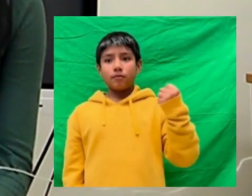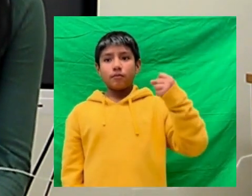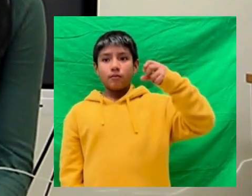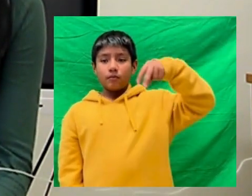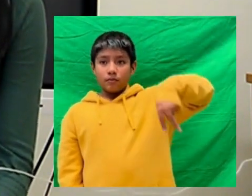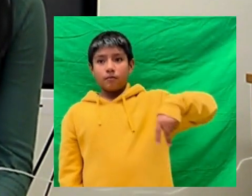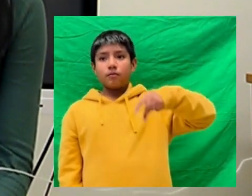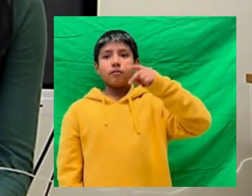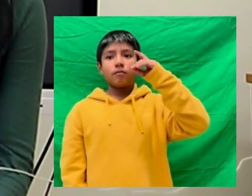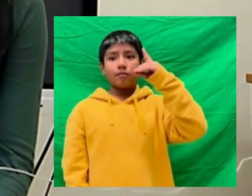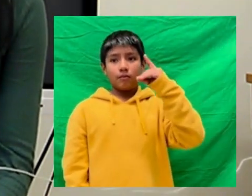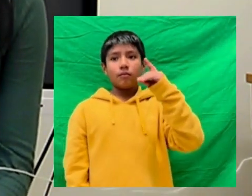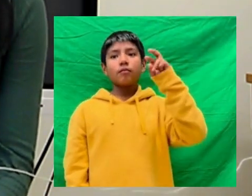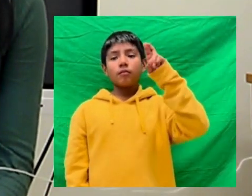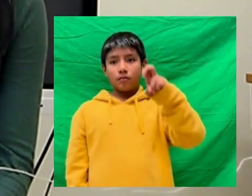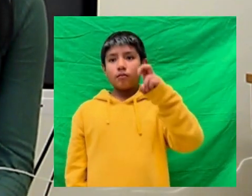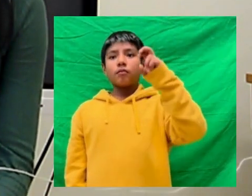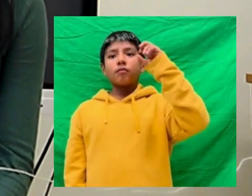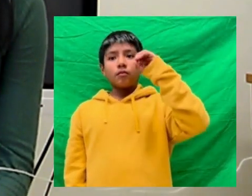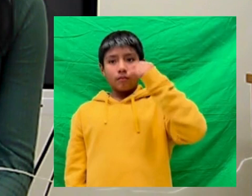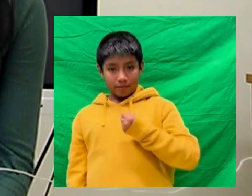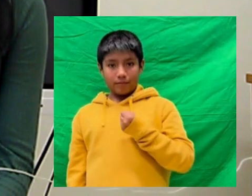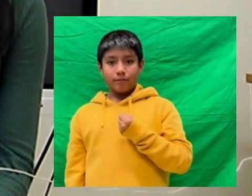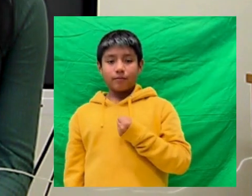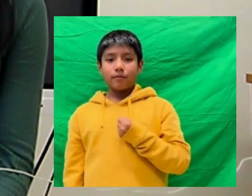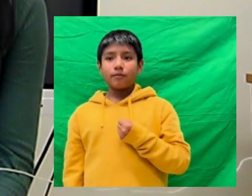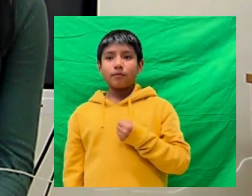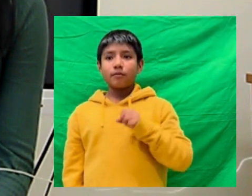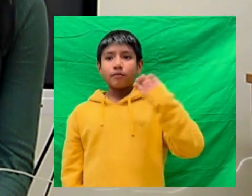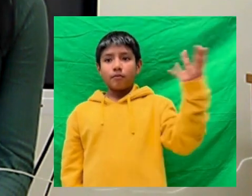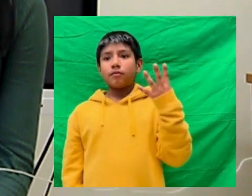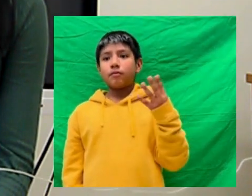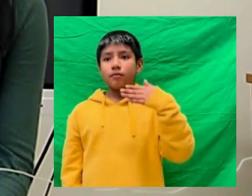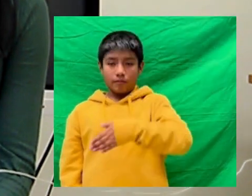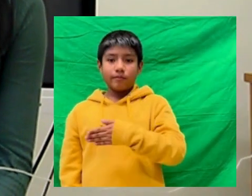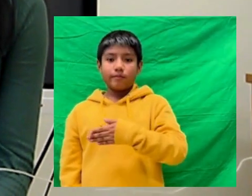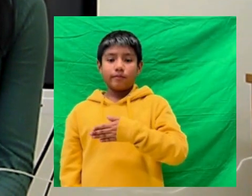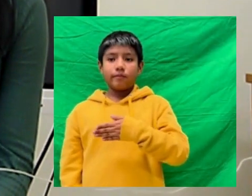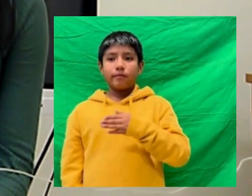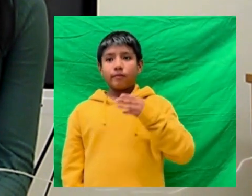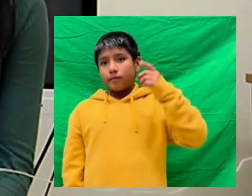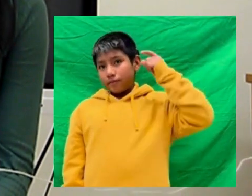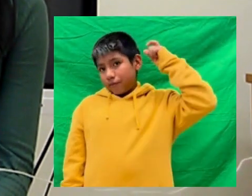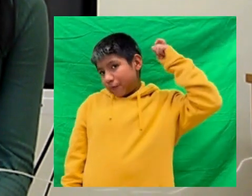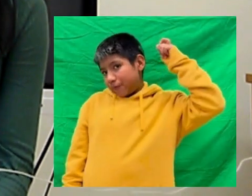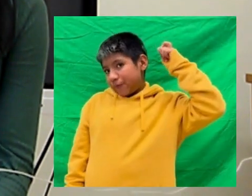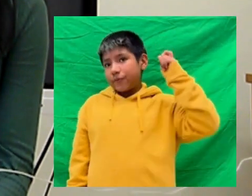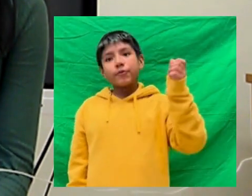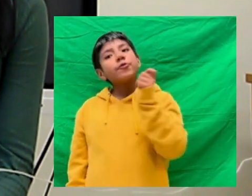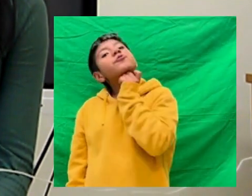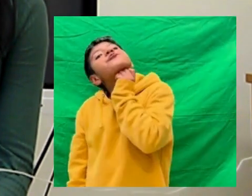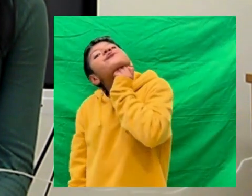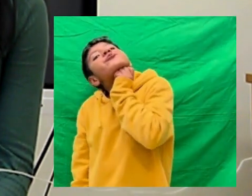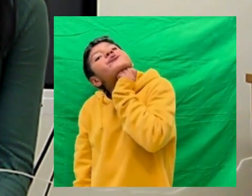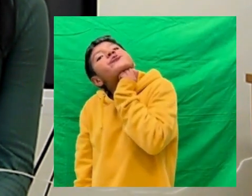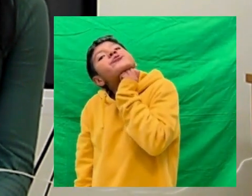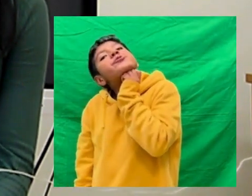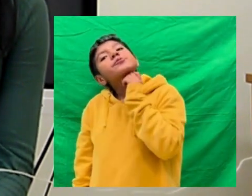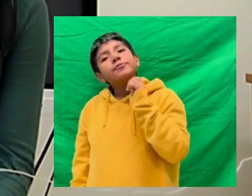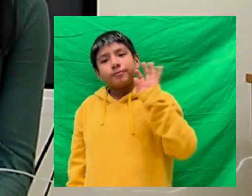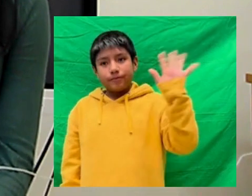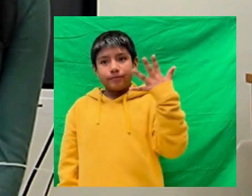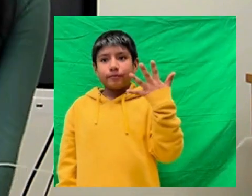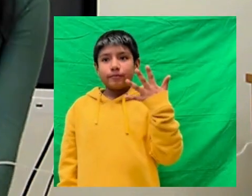Lehen hezkuntza A, Beko, Ainara eta Lili. Lehen hezkuntza bost A,